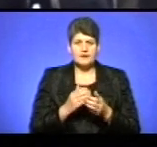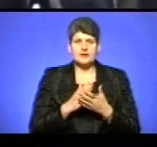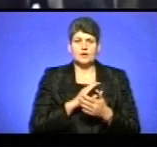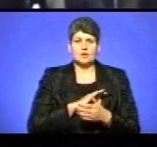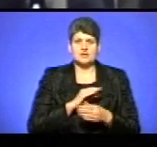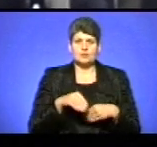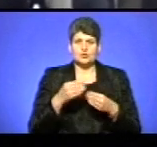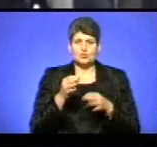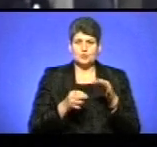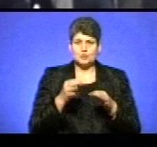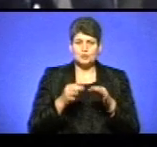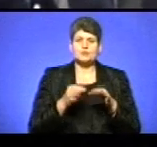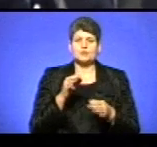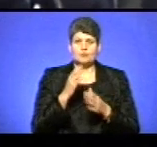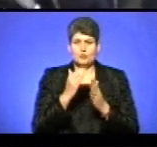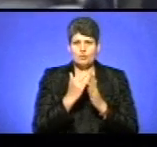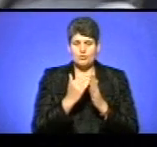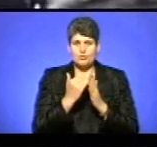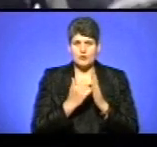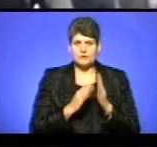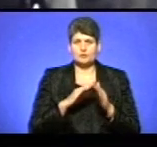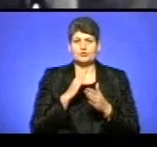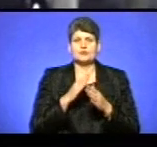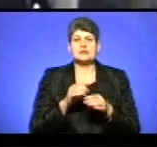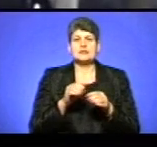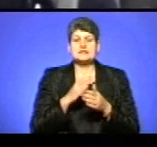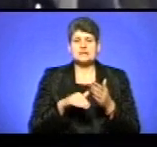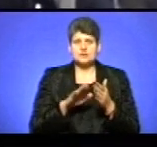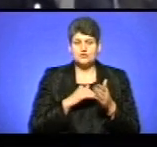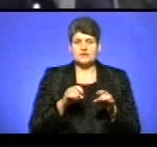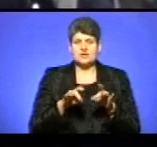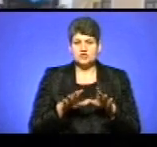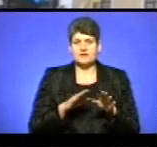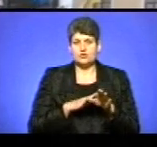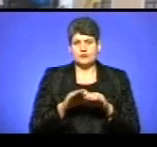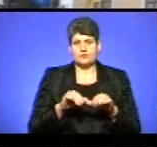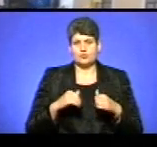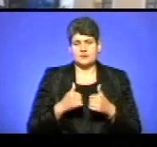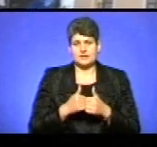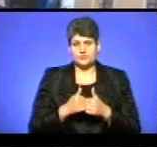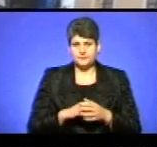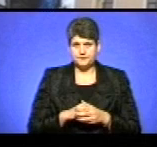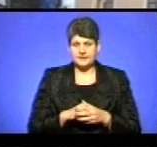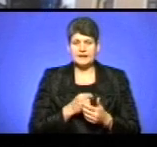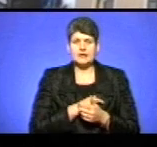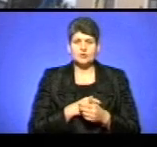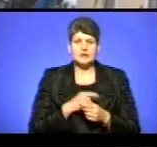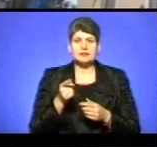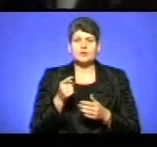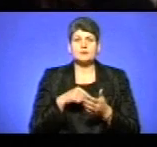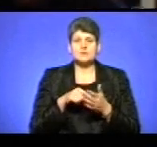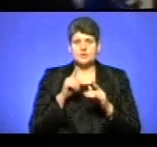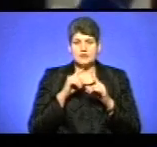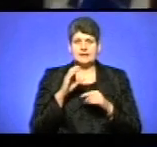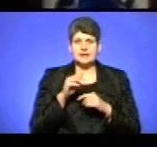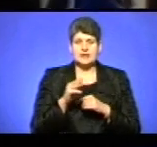Юристи в суд і в судовому порядку намагаються скасувати рішення виконавчого комітету про підвищення тарифів. Депутат Тернопільської міськради Тарас